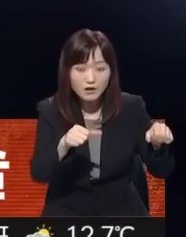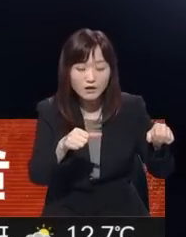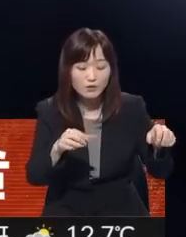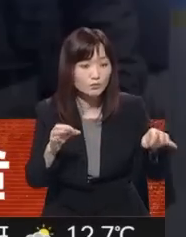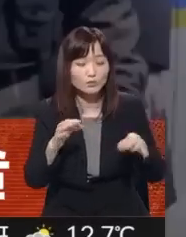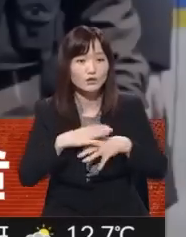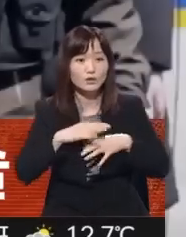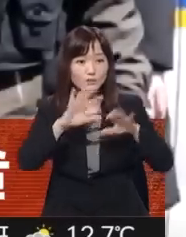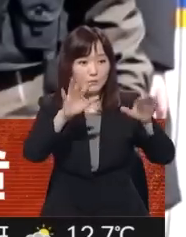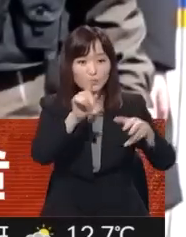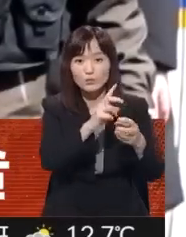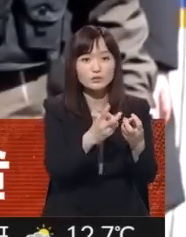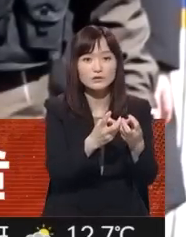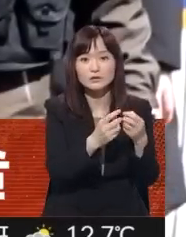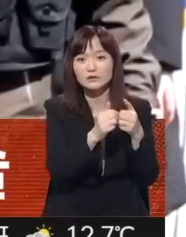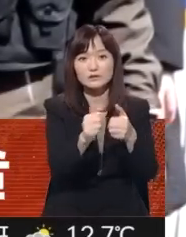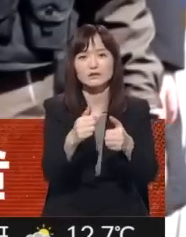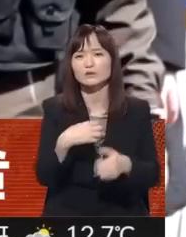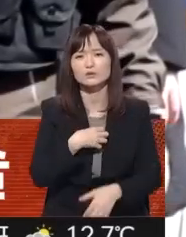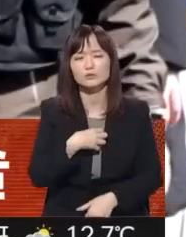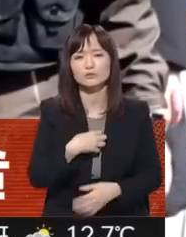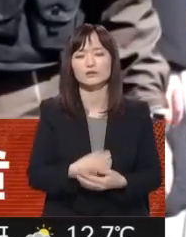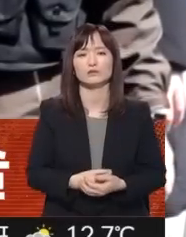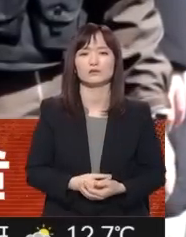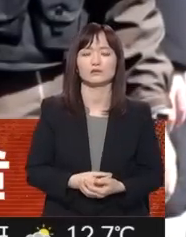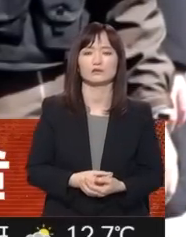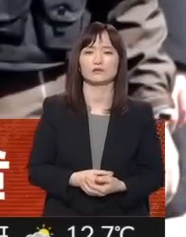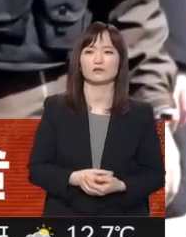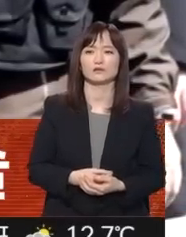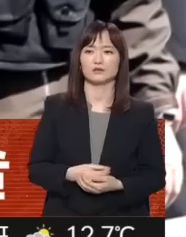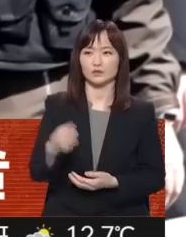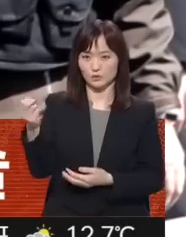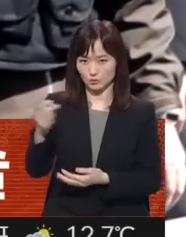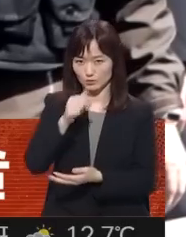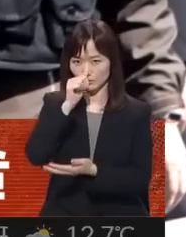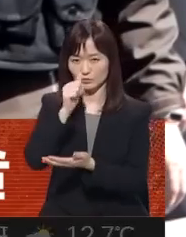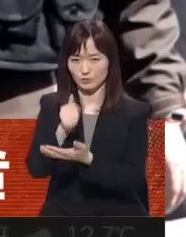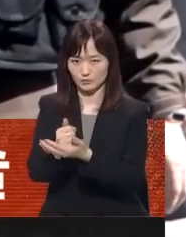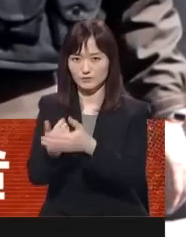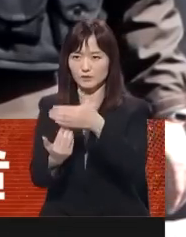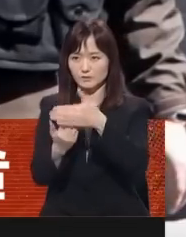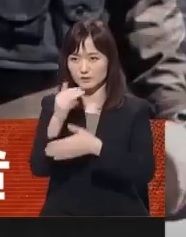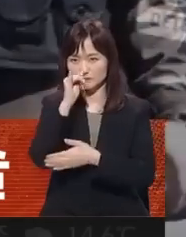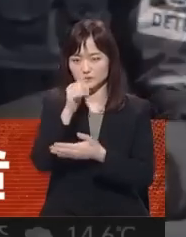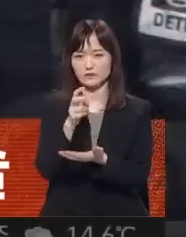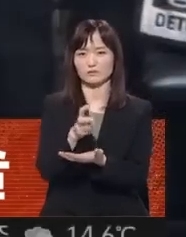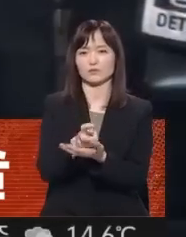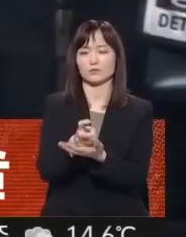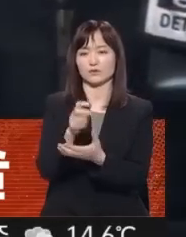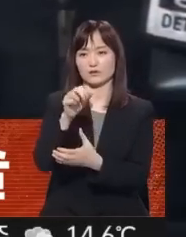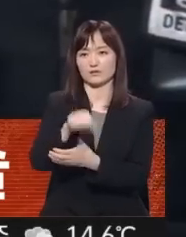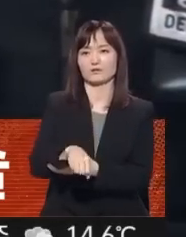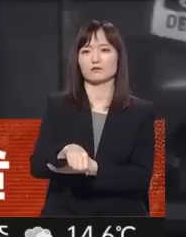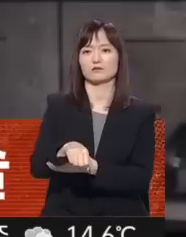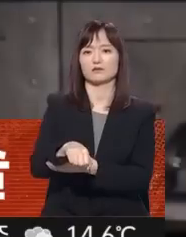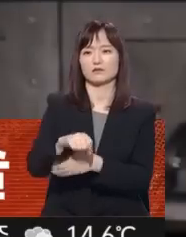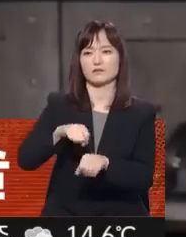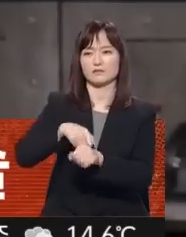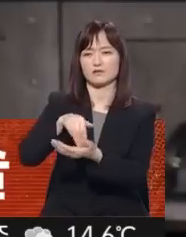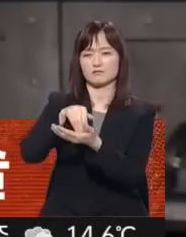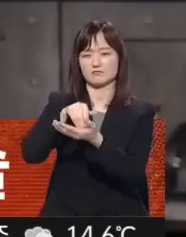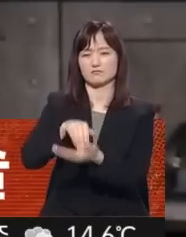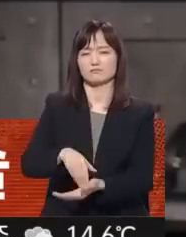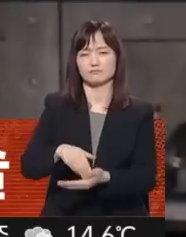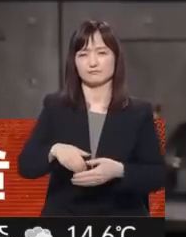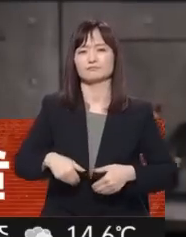부느냐에 따라 가지고 그래서 저는 당연히 이런 행동에 대해서는 재부매의 음성이 있기 때문에 법이 허용하는 한 좀 이렇게 엄중한